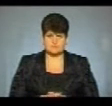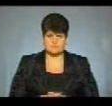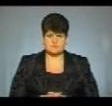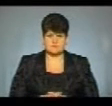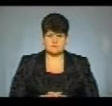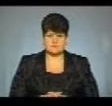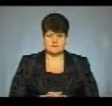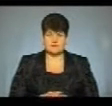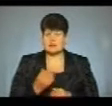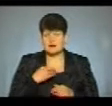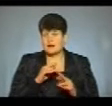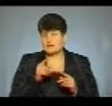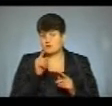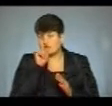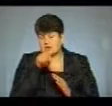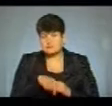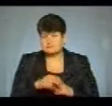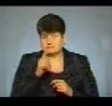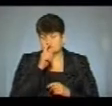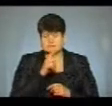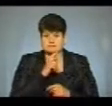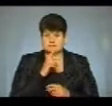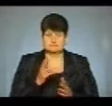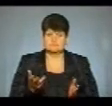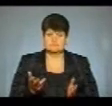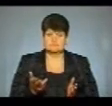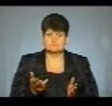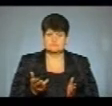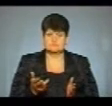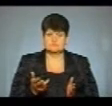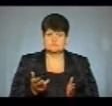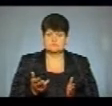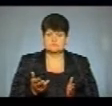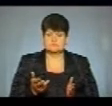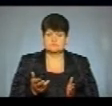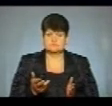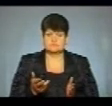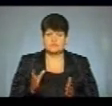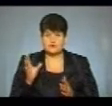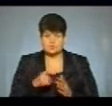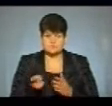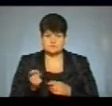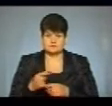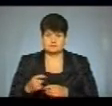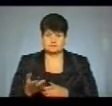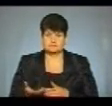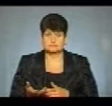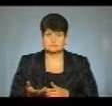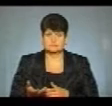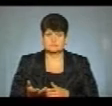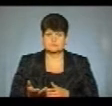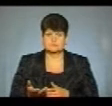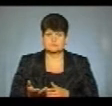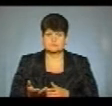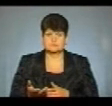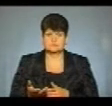ви туди влізли? Я не можу вам влізти. Закрита комірка, та комірка закрита. Тут пошкоджені